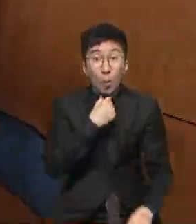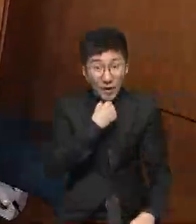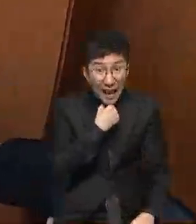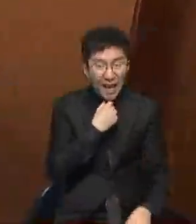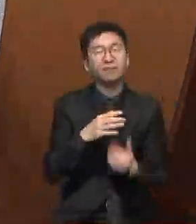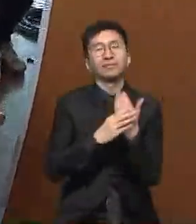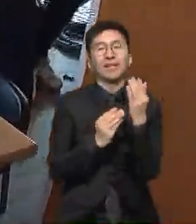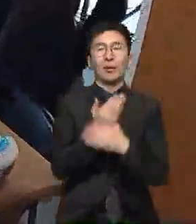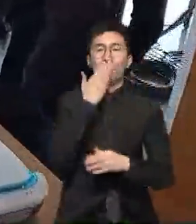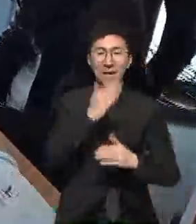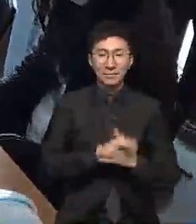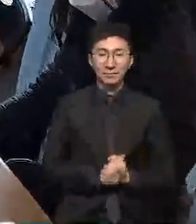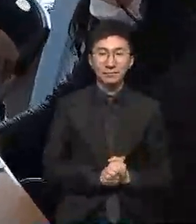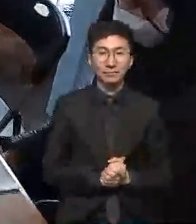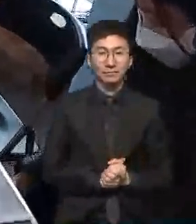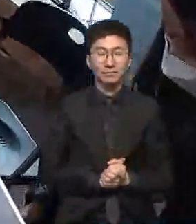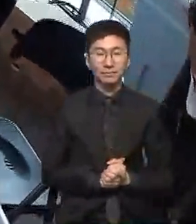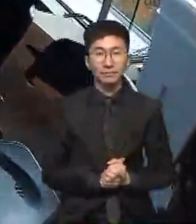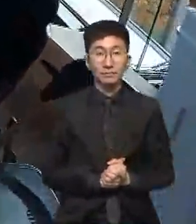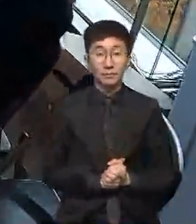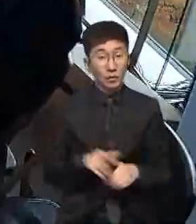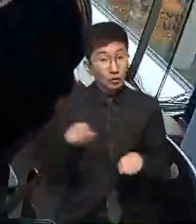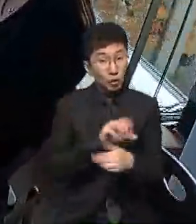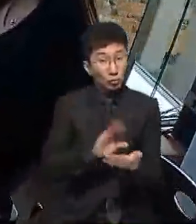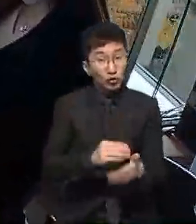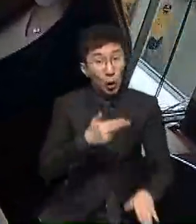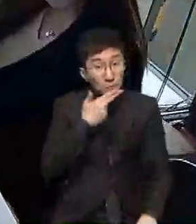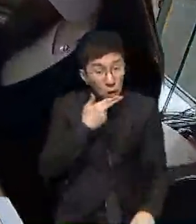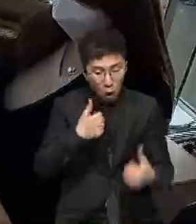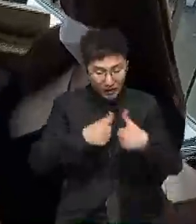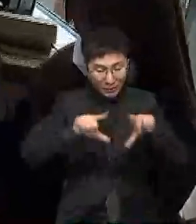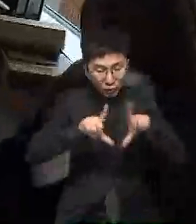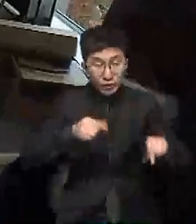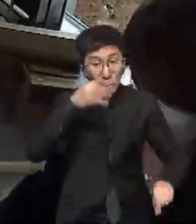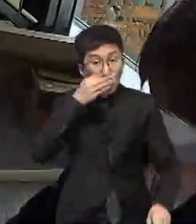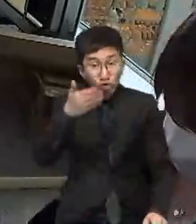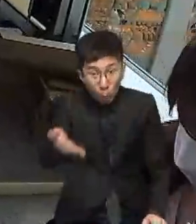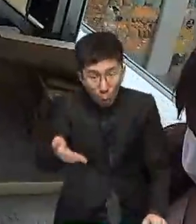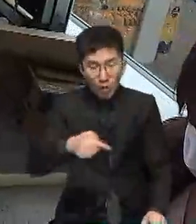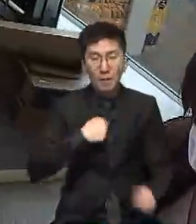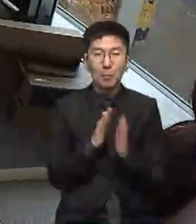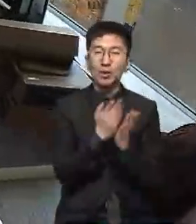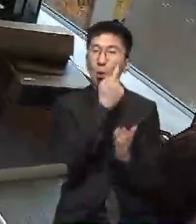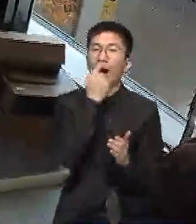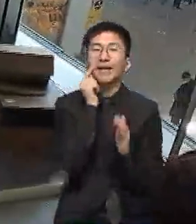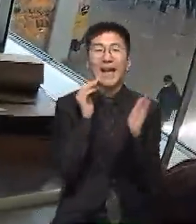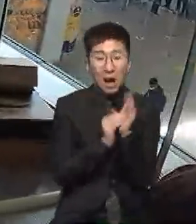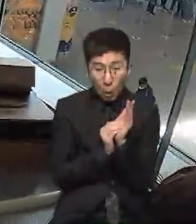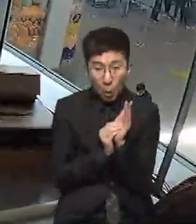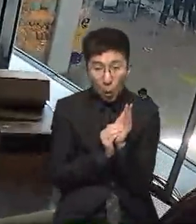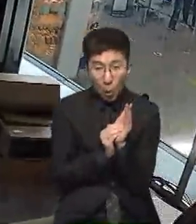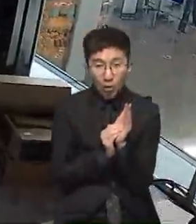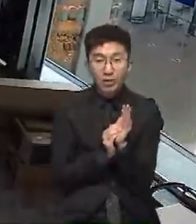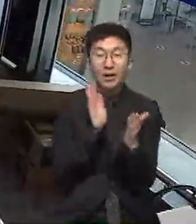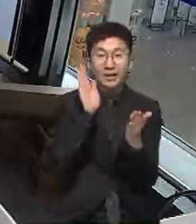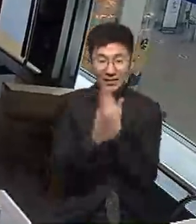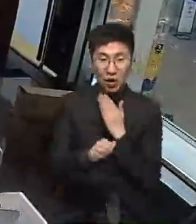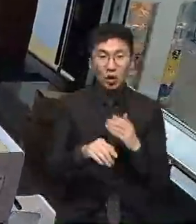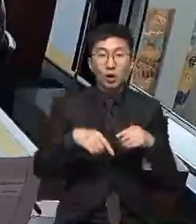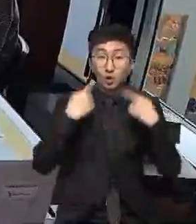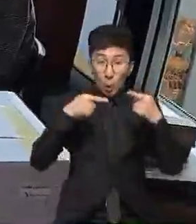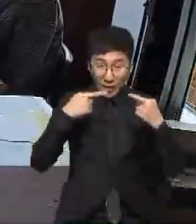착용하면 됩니다. 여기서 별다른 이상이 없다면 신분증을 내고 본인 확인을 받고요. 이후